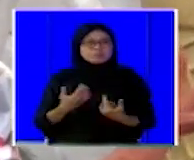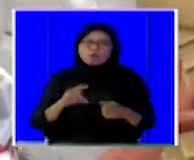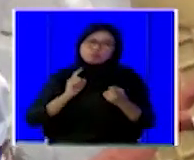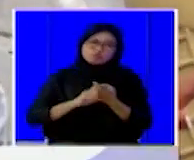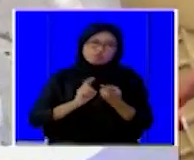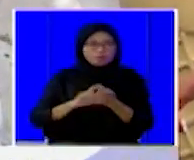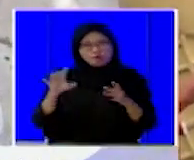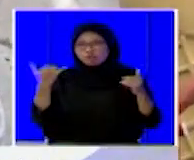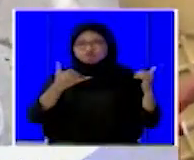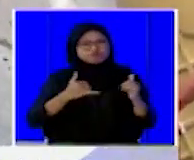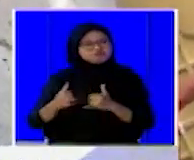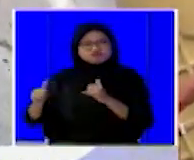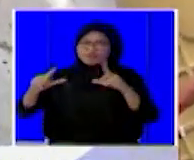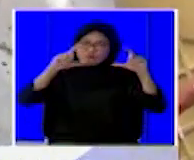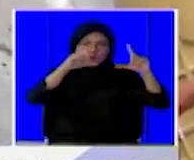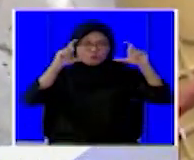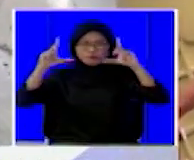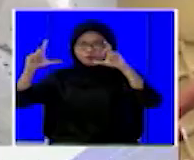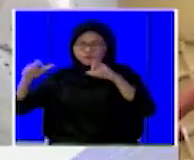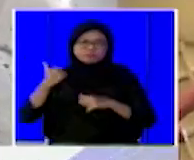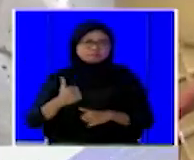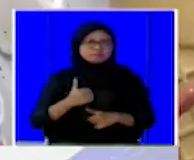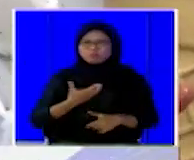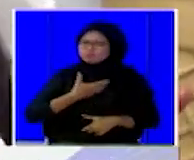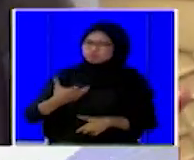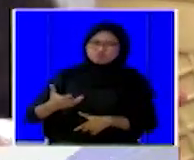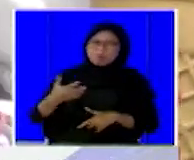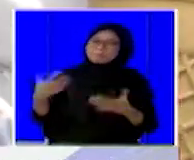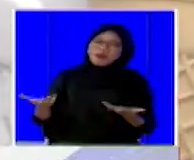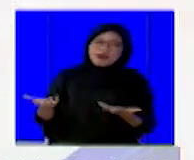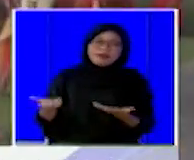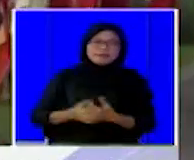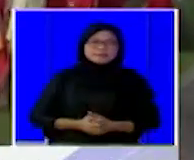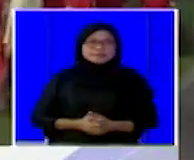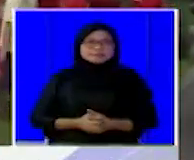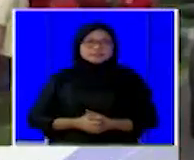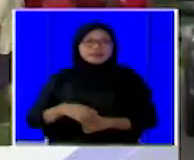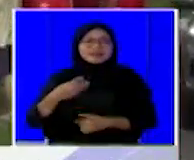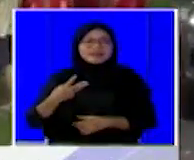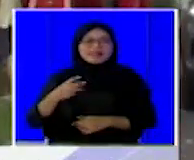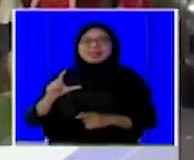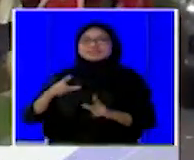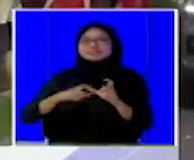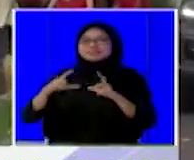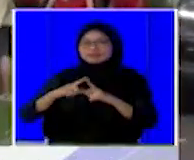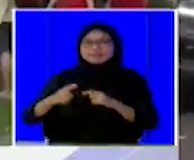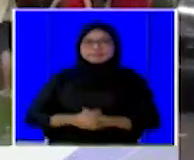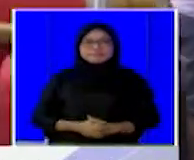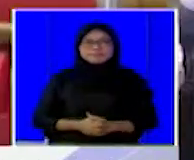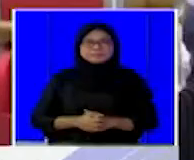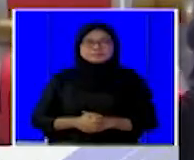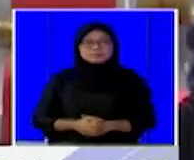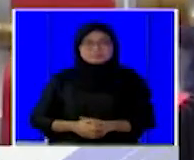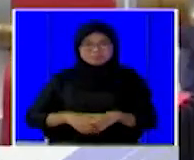juga. Yang disukai dari boneka ini apa? Saya. Elsa. Elsa. Dengan adanya dekorasi Natal